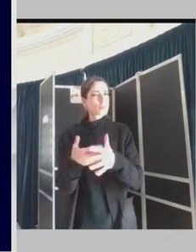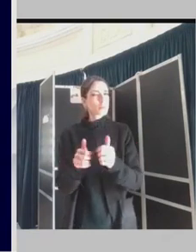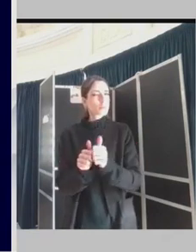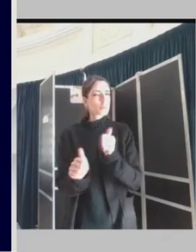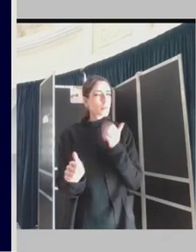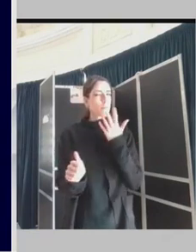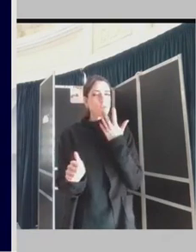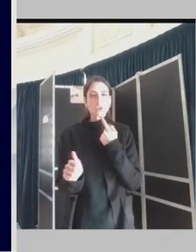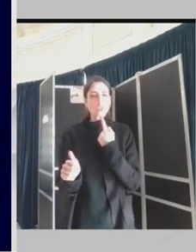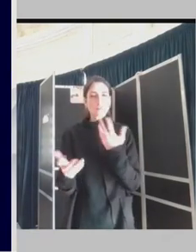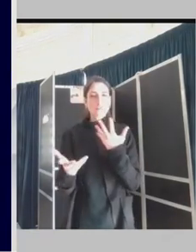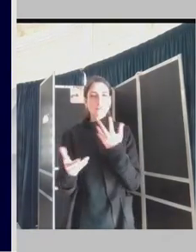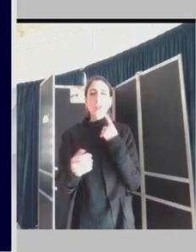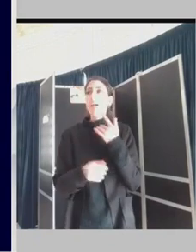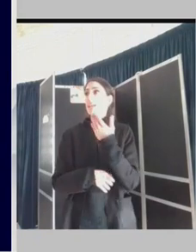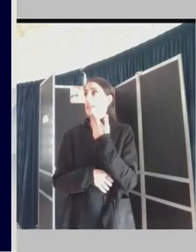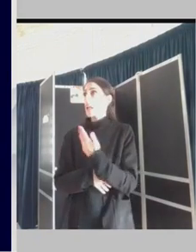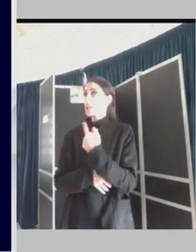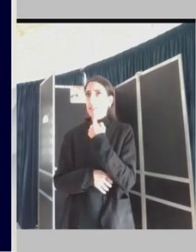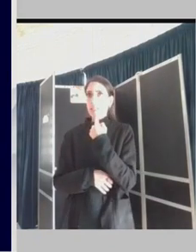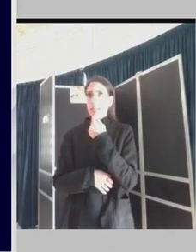sono intervenuti, i relatori che hanno fatto delle